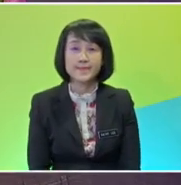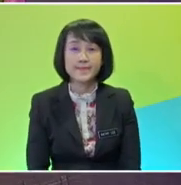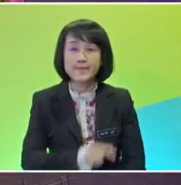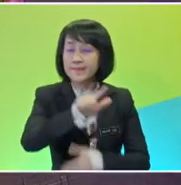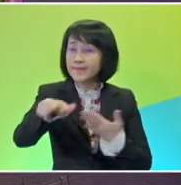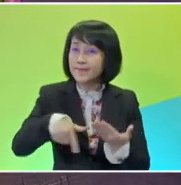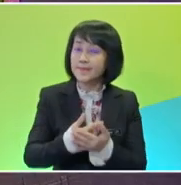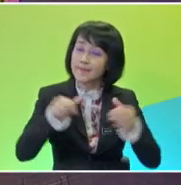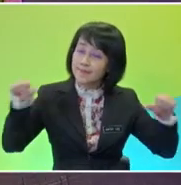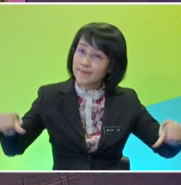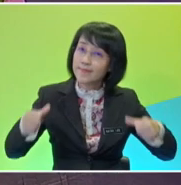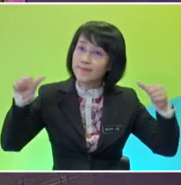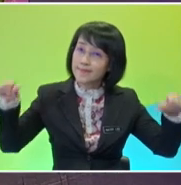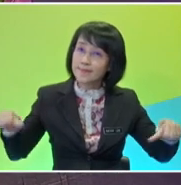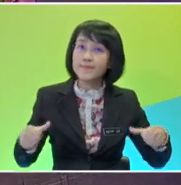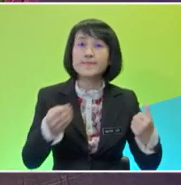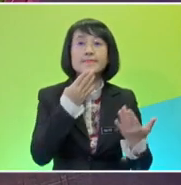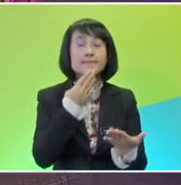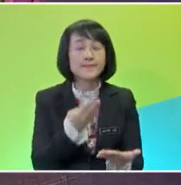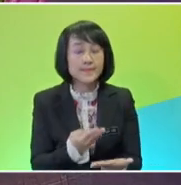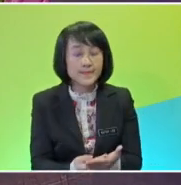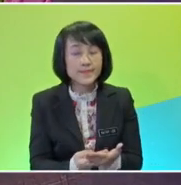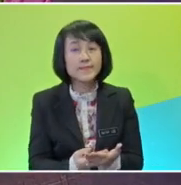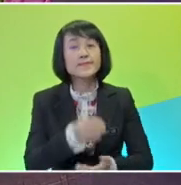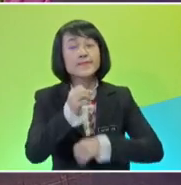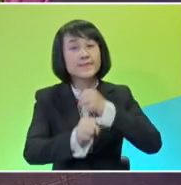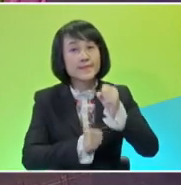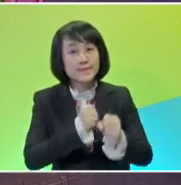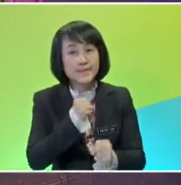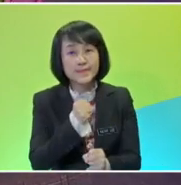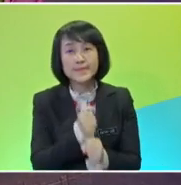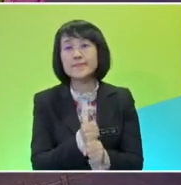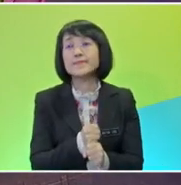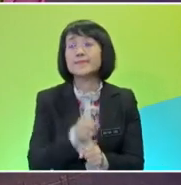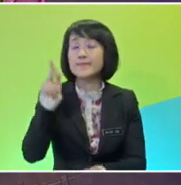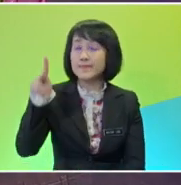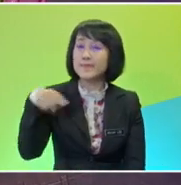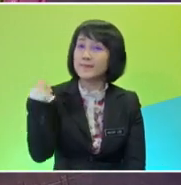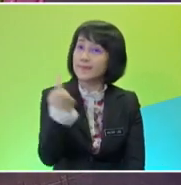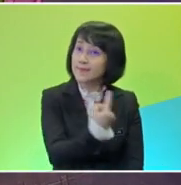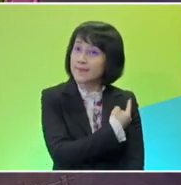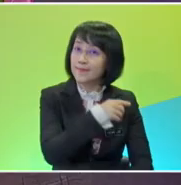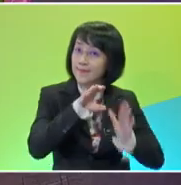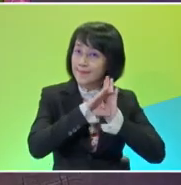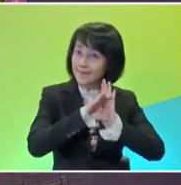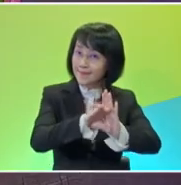baik itulah dia tingkah laku yang patut kita contohin itu lah